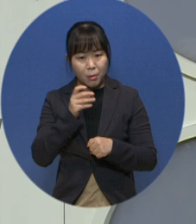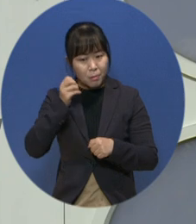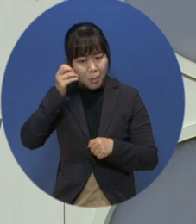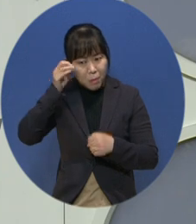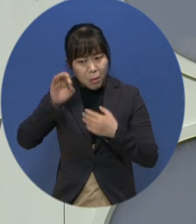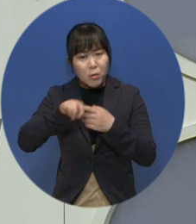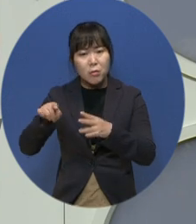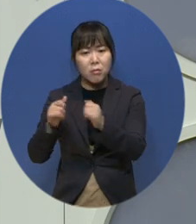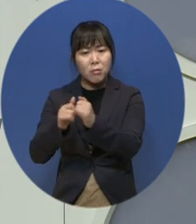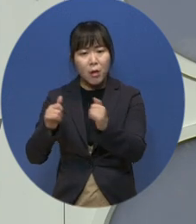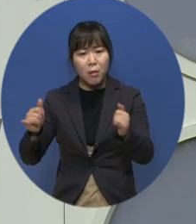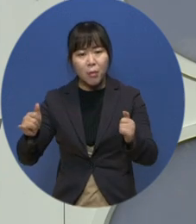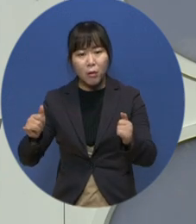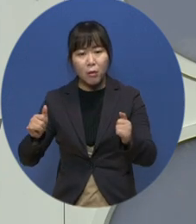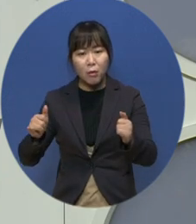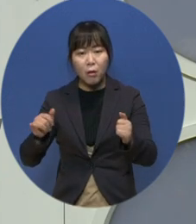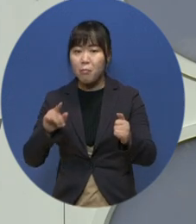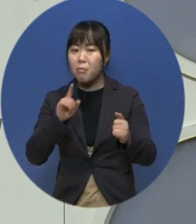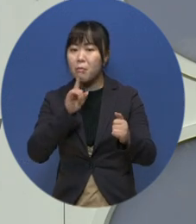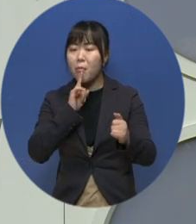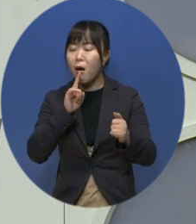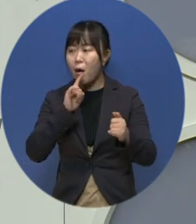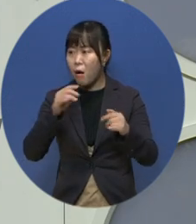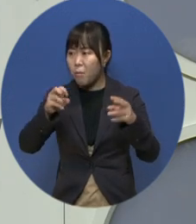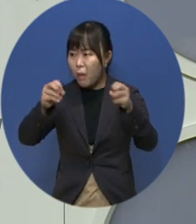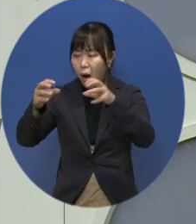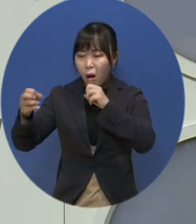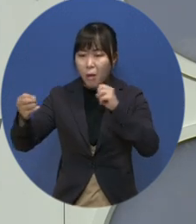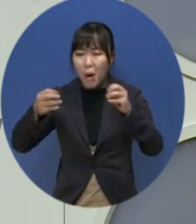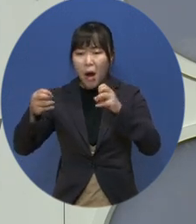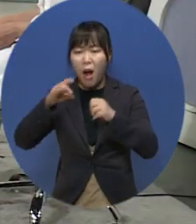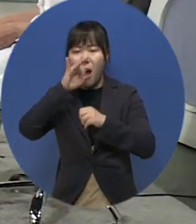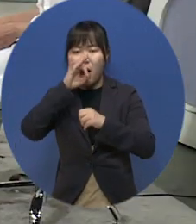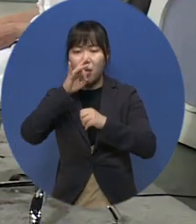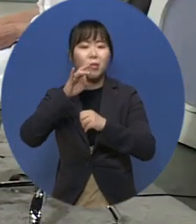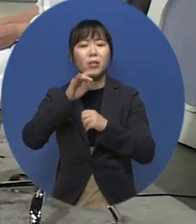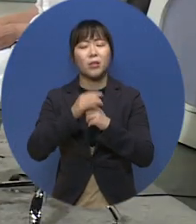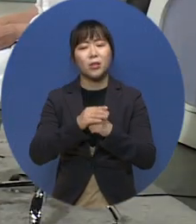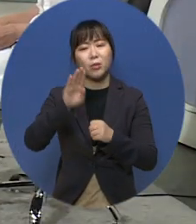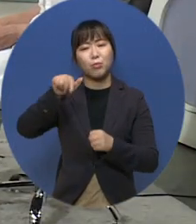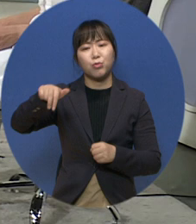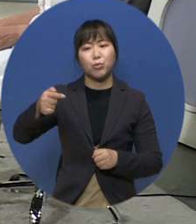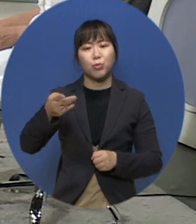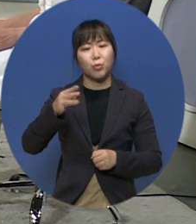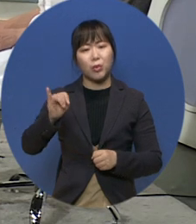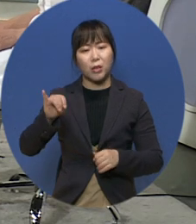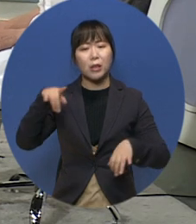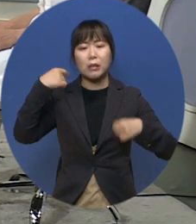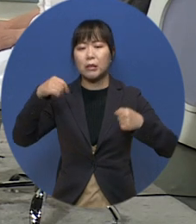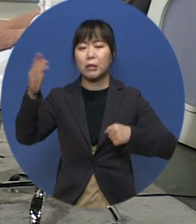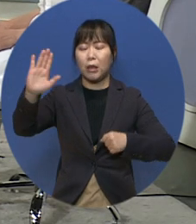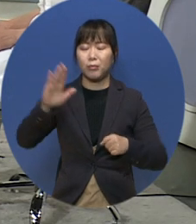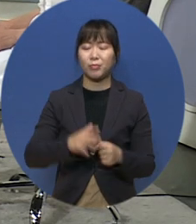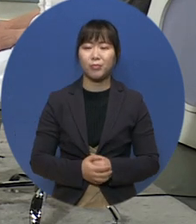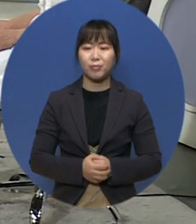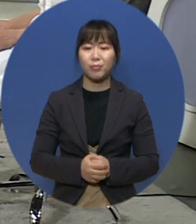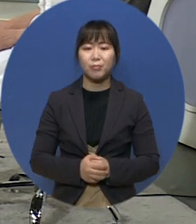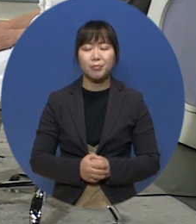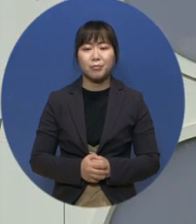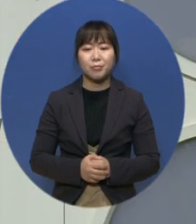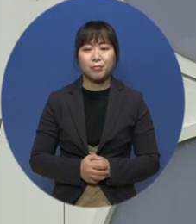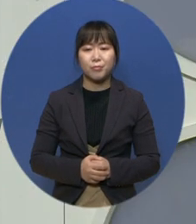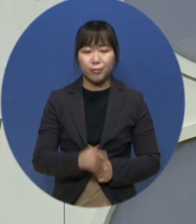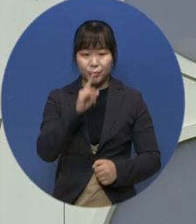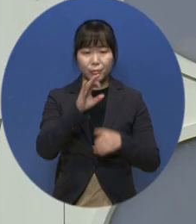잊어버리면 상대방이 전혀 대사를 못 받는 거예요. 부조리극 예. 같은 건가? 부조리극은 전혀 아니고요. 아니고, 예. 그러니까